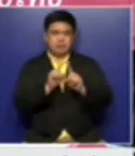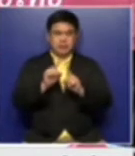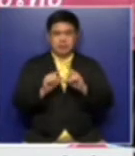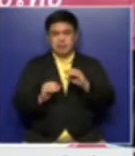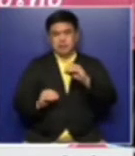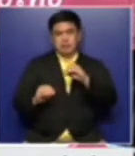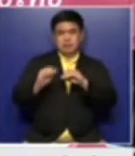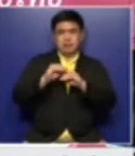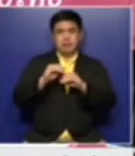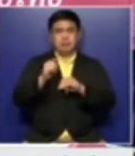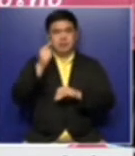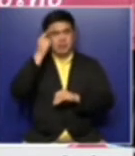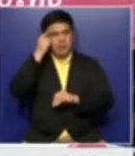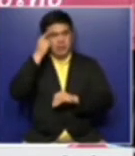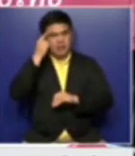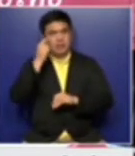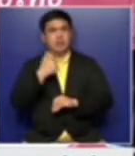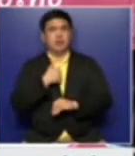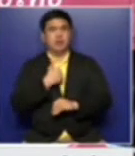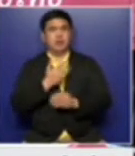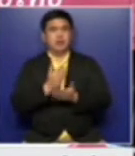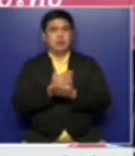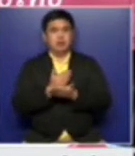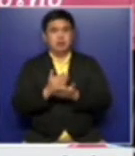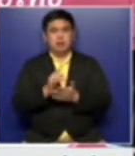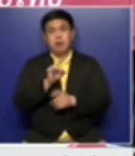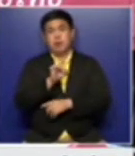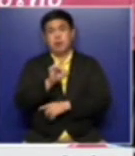คิดเป็นสัดส่วนร้อยละ